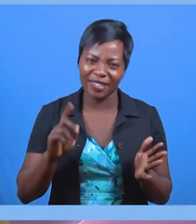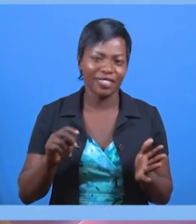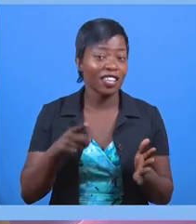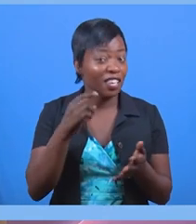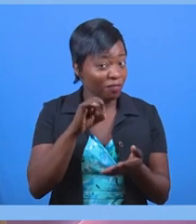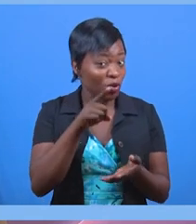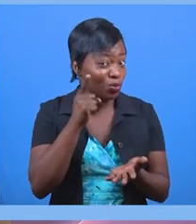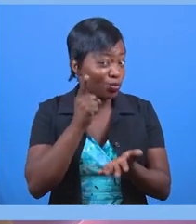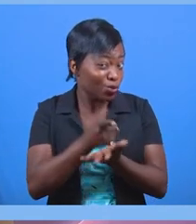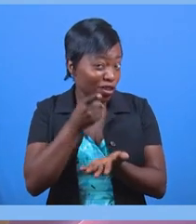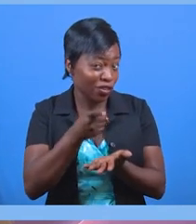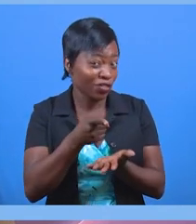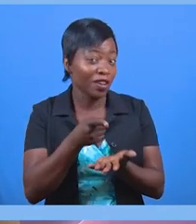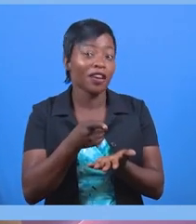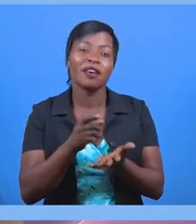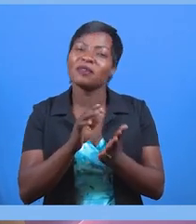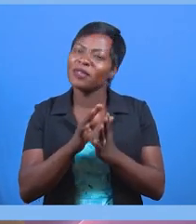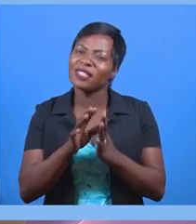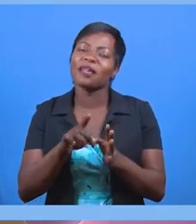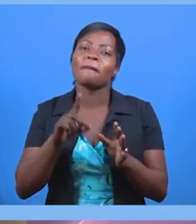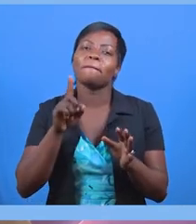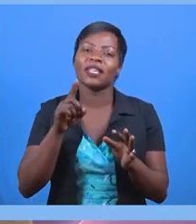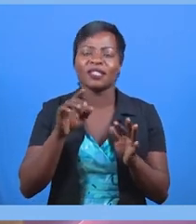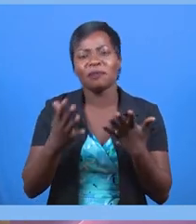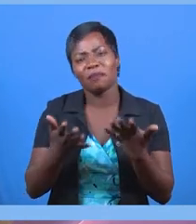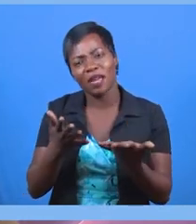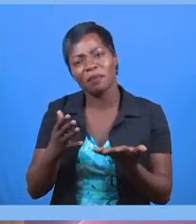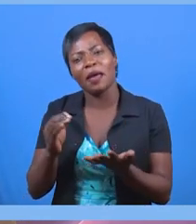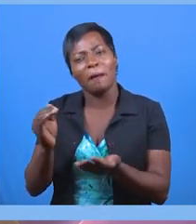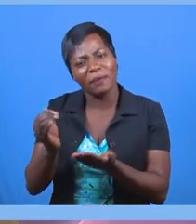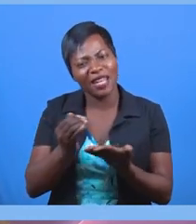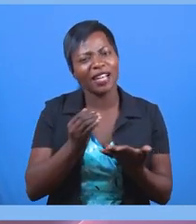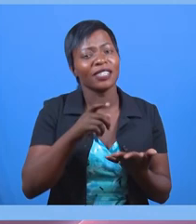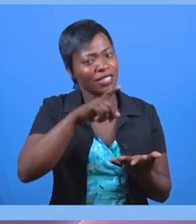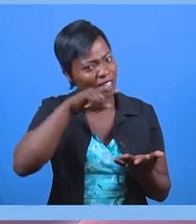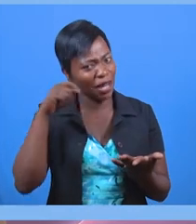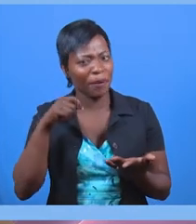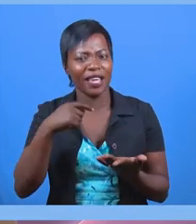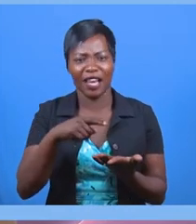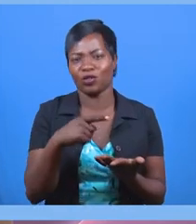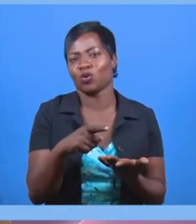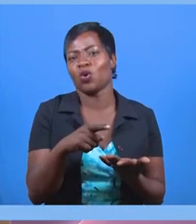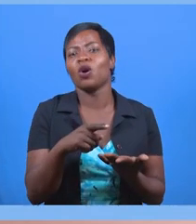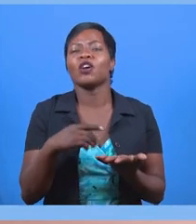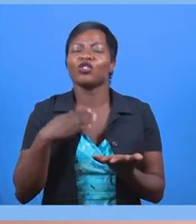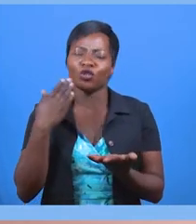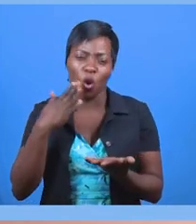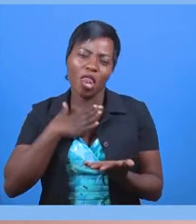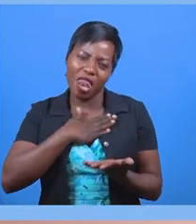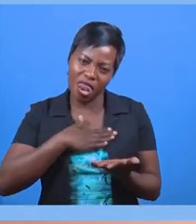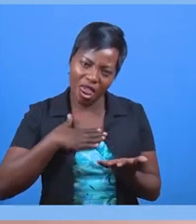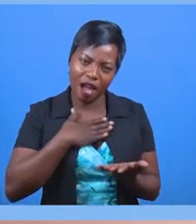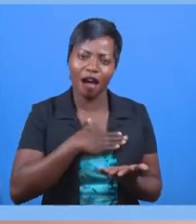adicha izo mukurevesa. Chiva oya na yonyama yacho. Kana chiputukwa. Chauninga oya na choi chocho chacho. Mune rudo mune